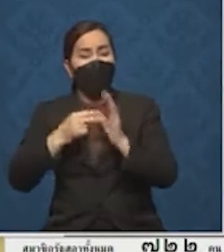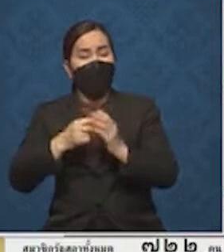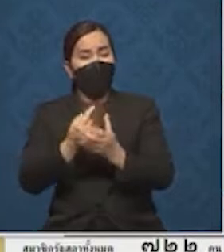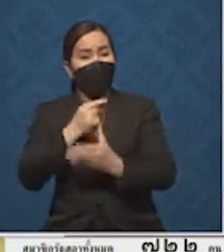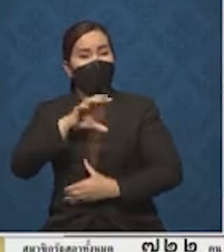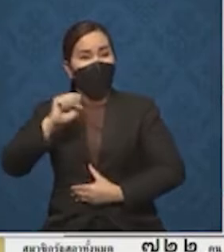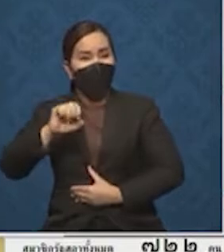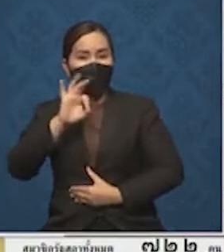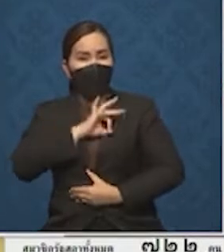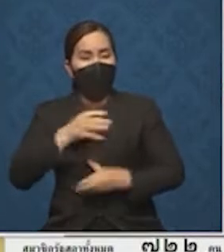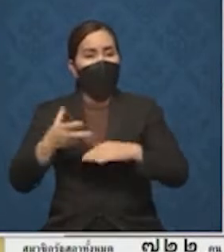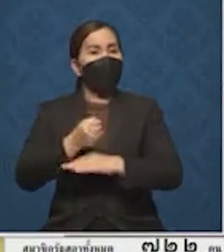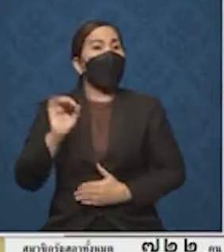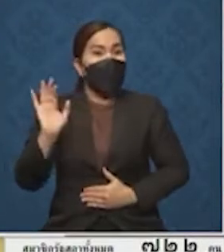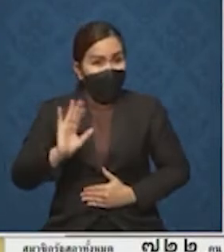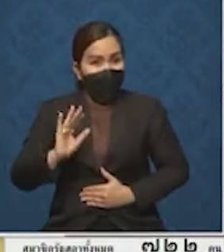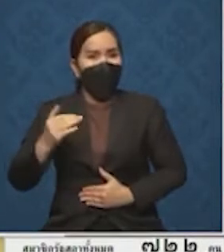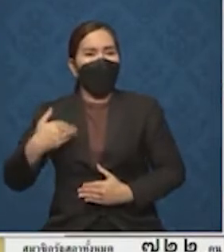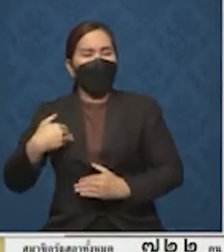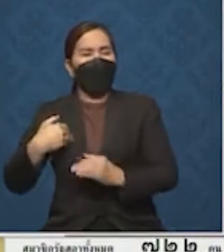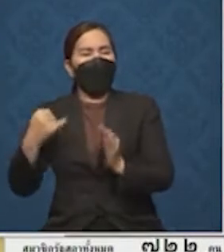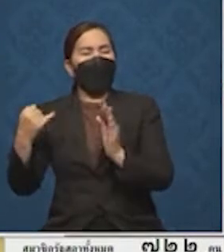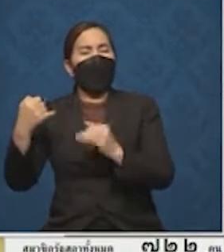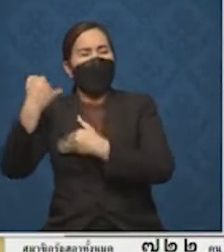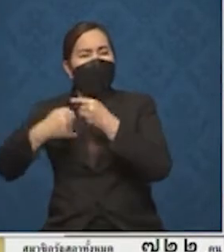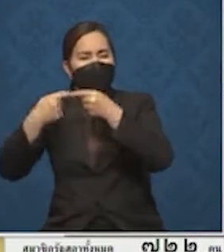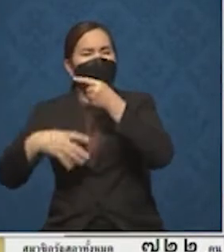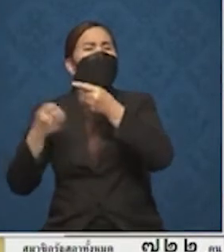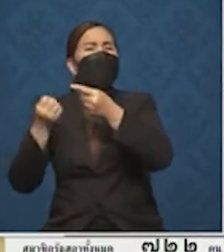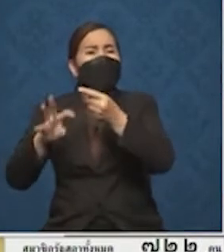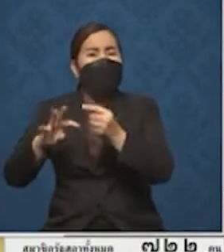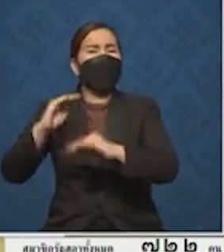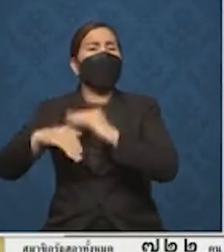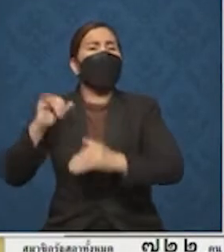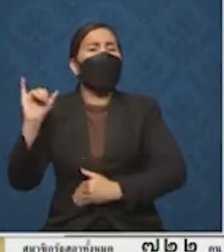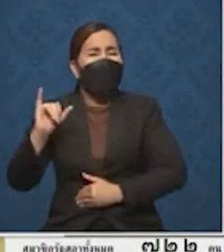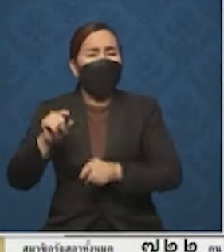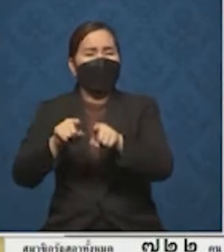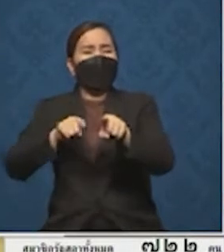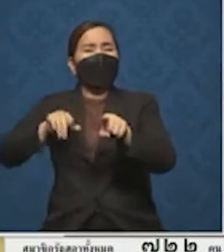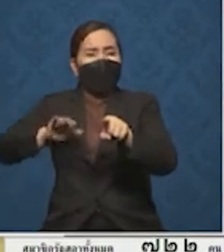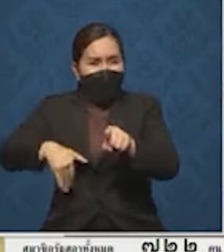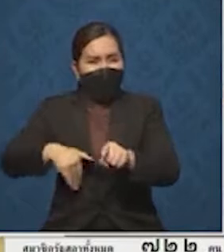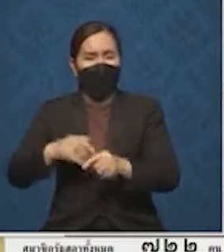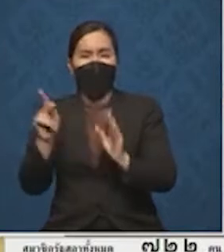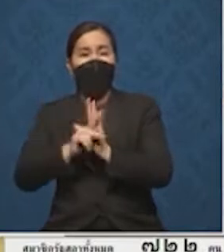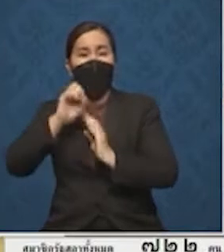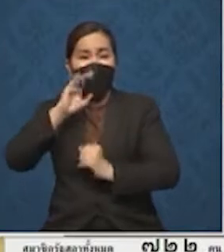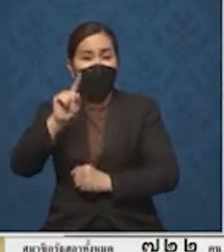องแต่ 14 ประเทศที่อยู่ในลาหัง ส่วใหญ่จะล้าหังต้องเป็สมาชิพักเมือง